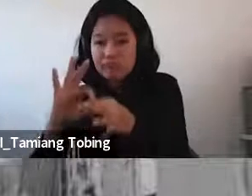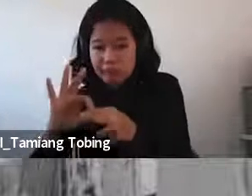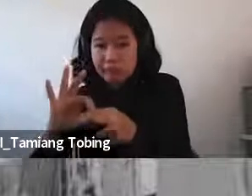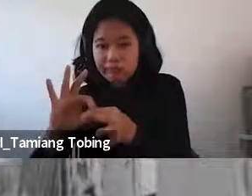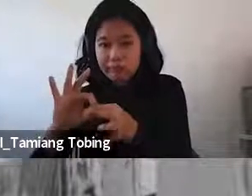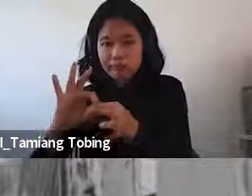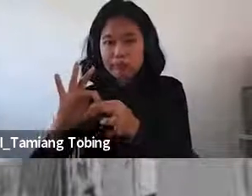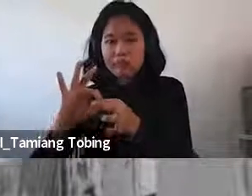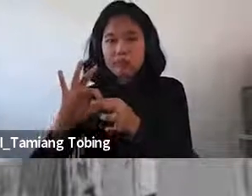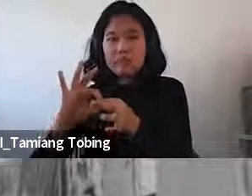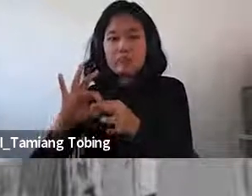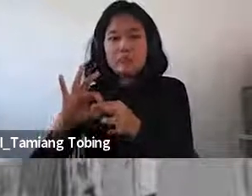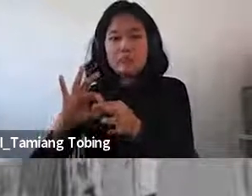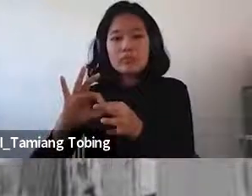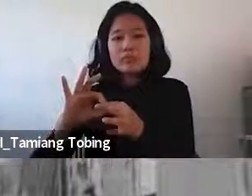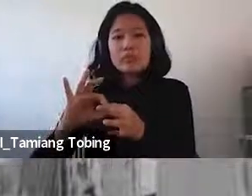studi dari